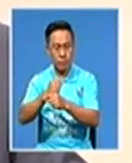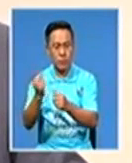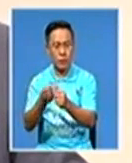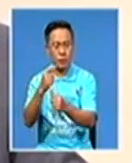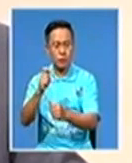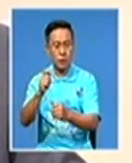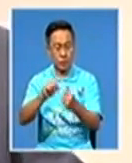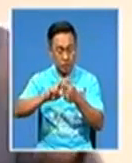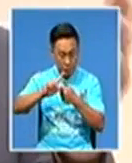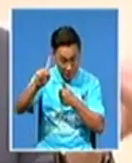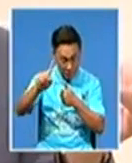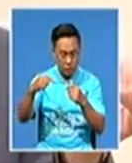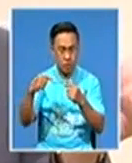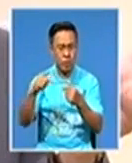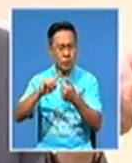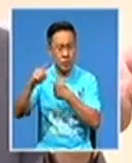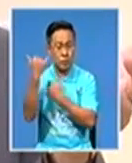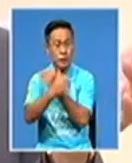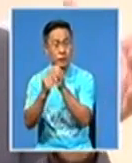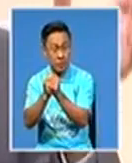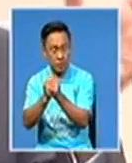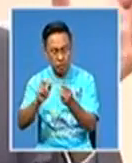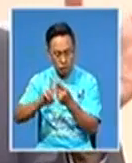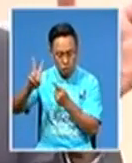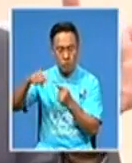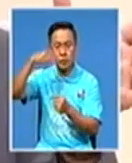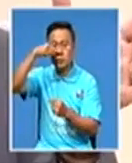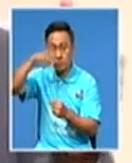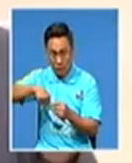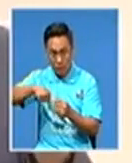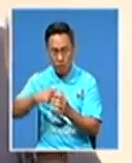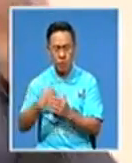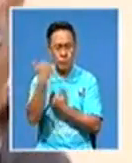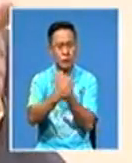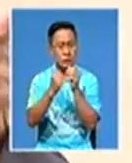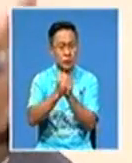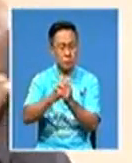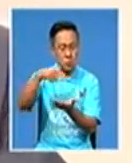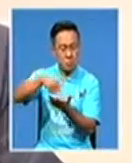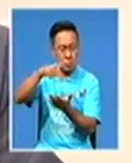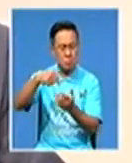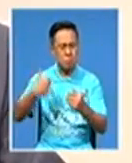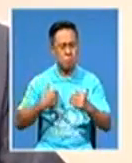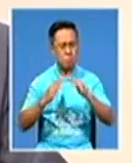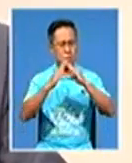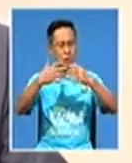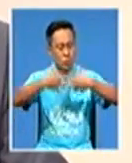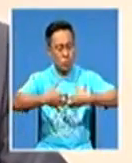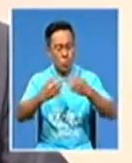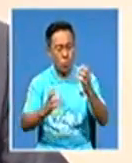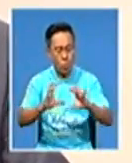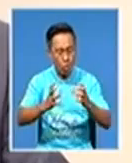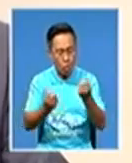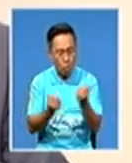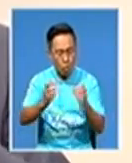ชียฐานที่1ก็คืออยู่ที่จีนเองนะฮะเขามีรับเบอร์ซิตี้อะไรของเขาฐานที่2เขาเลือกเมืองไทยเป็นฐานในอา